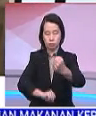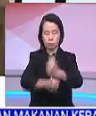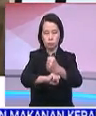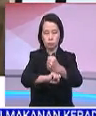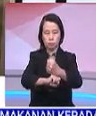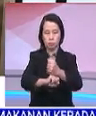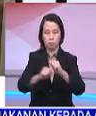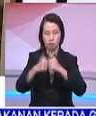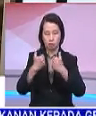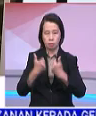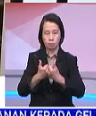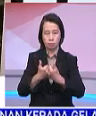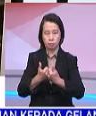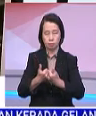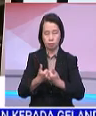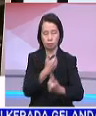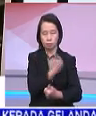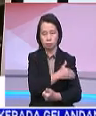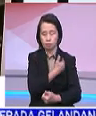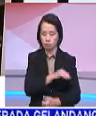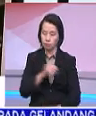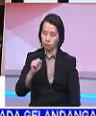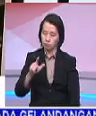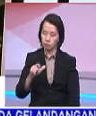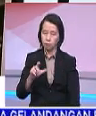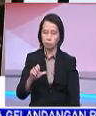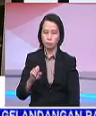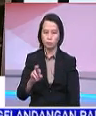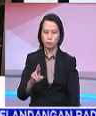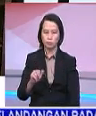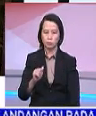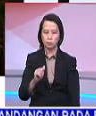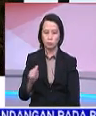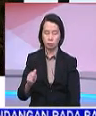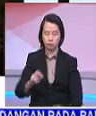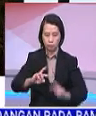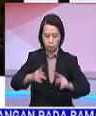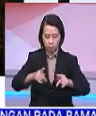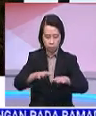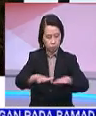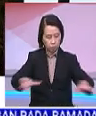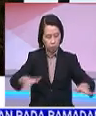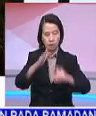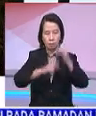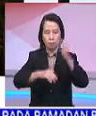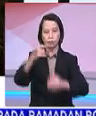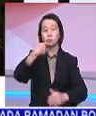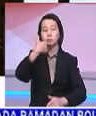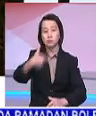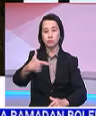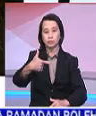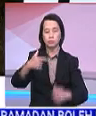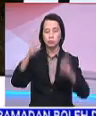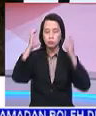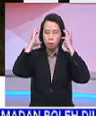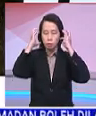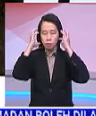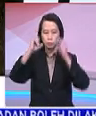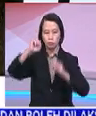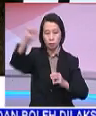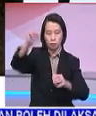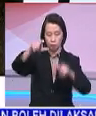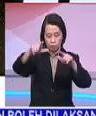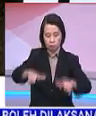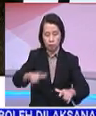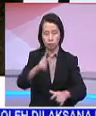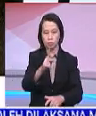usaha persatuan alumni radio Sabah rasa membaik pulih tapak dan bangunan lama Wisma radio Sabah bangunan terletak